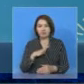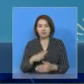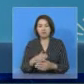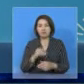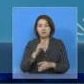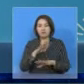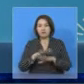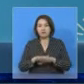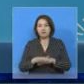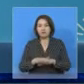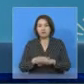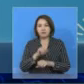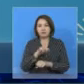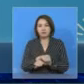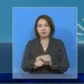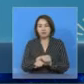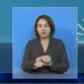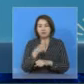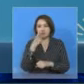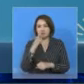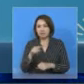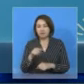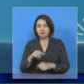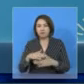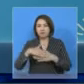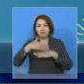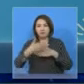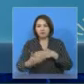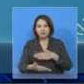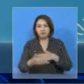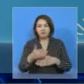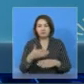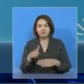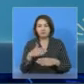ареста банковских счетов в связи с просрочкой выплаты кредита.